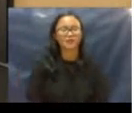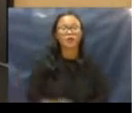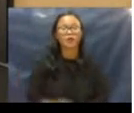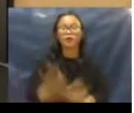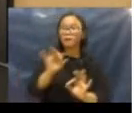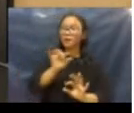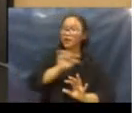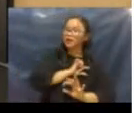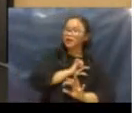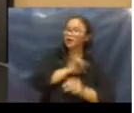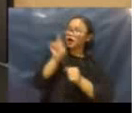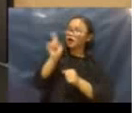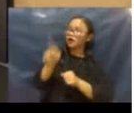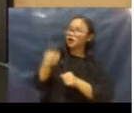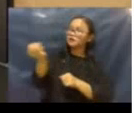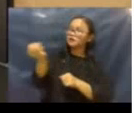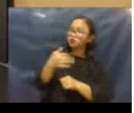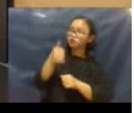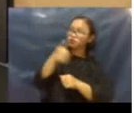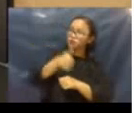Panitia, apakah sudah ada yang menang?